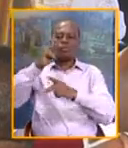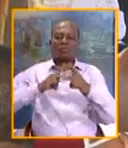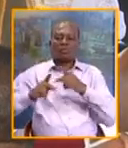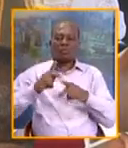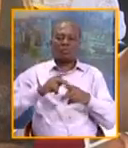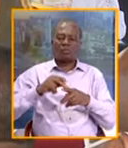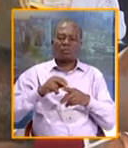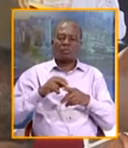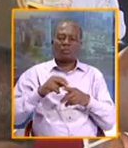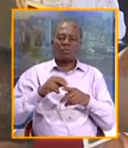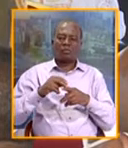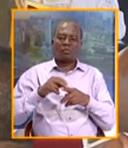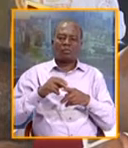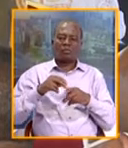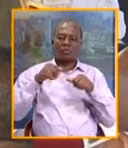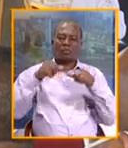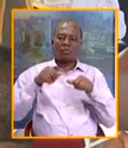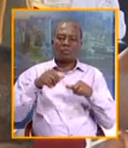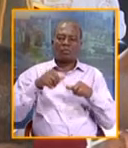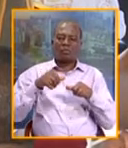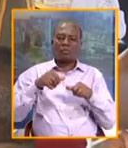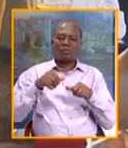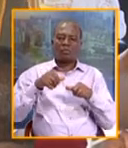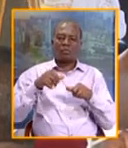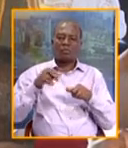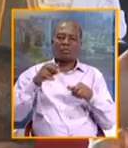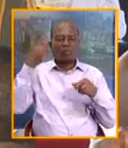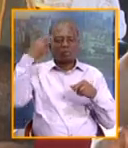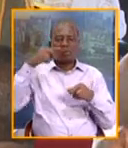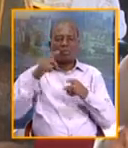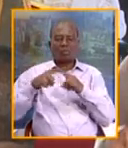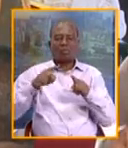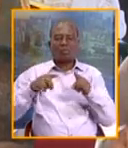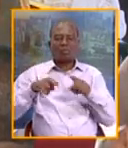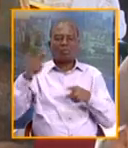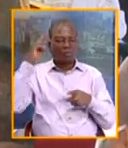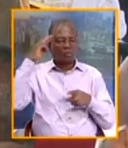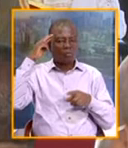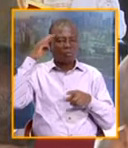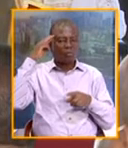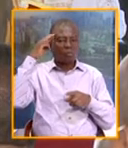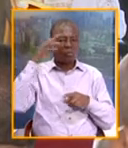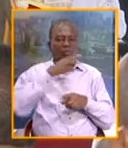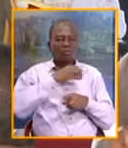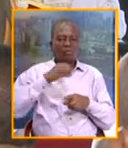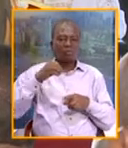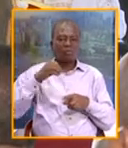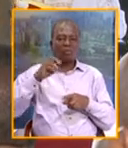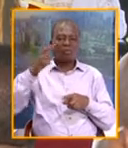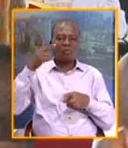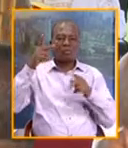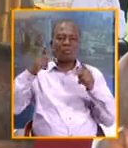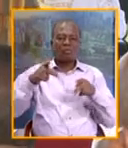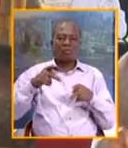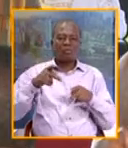n'a pas pu a raison de diverses raisons et il était donc bon